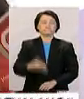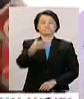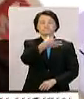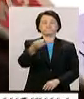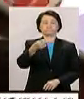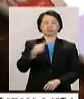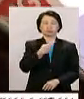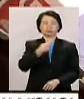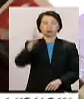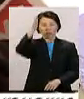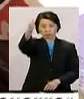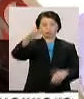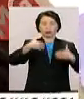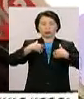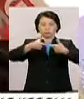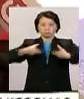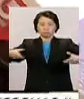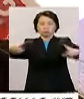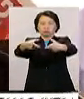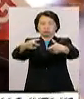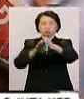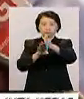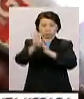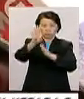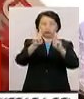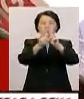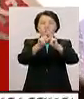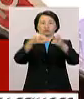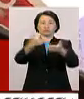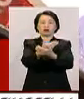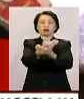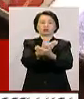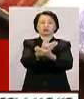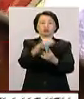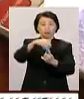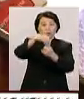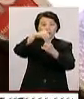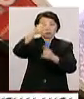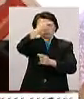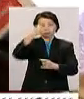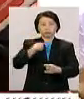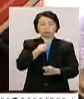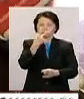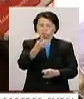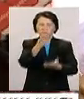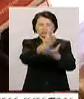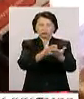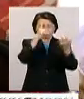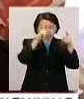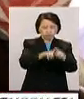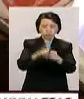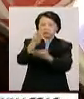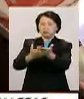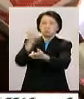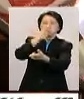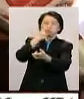Kita akan adakan kongres pembangunan Kampung Baru ya, khas untuk ni sebab kita tengok ada yang setuju, ada yang tersetuju, jadi kita nak